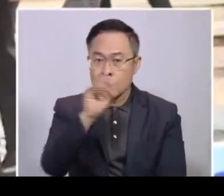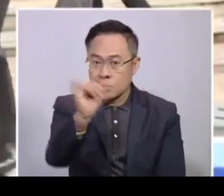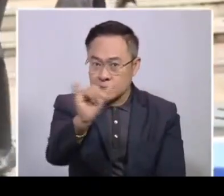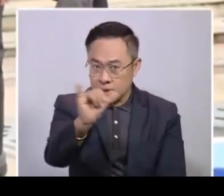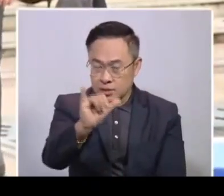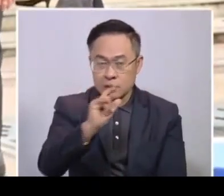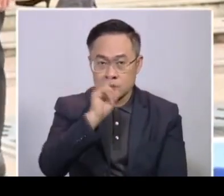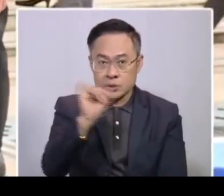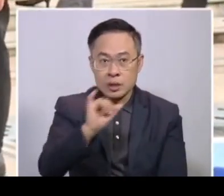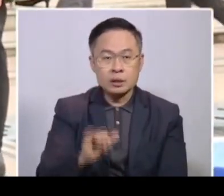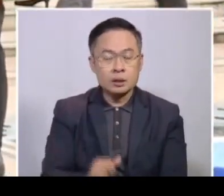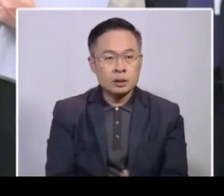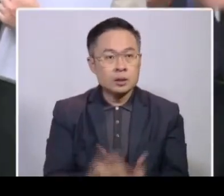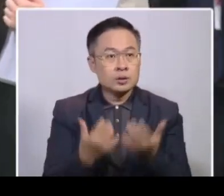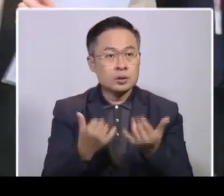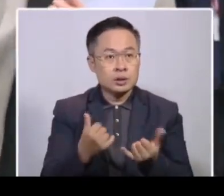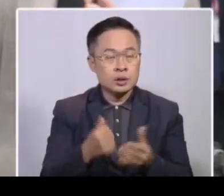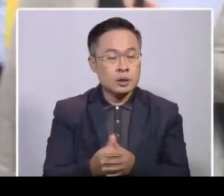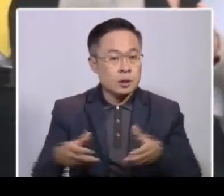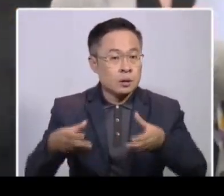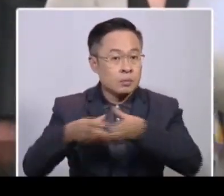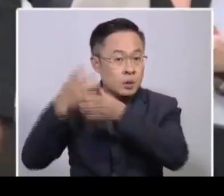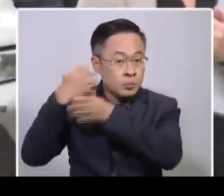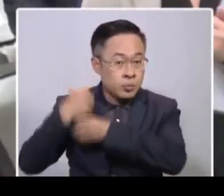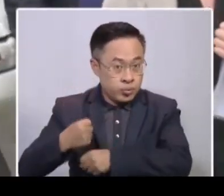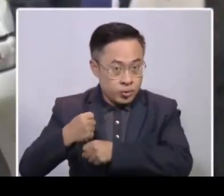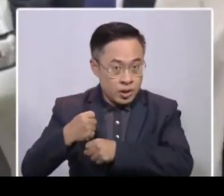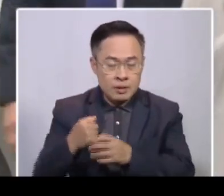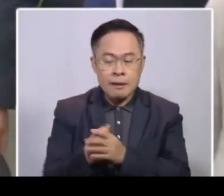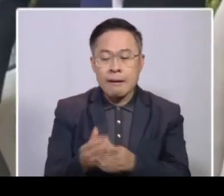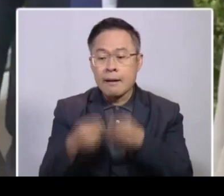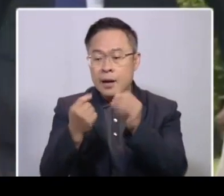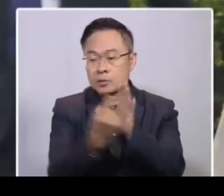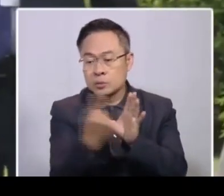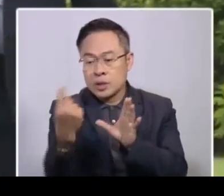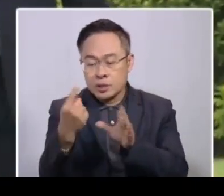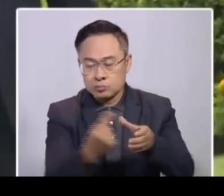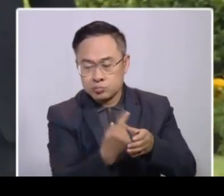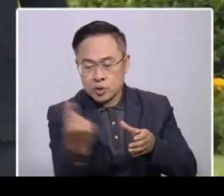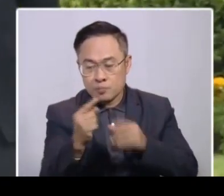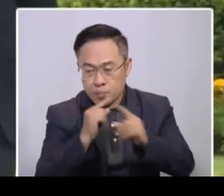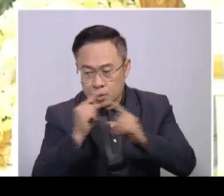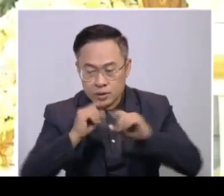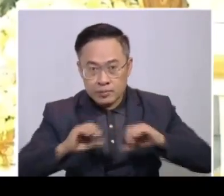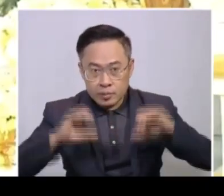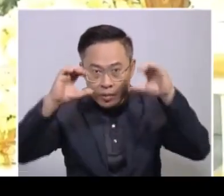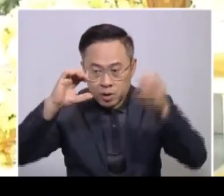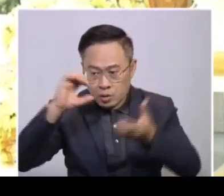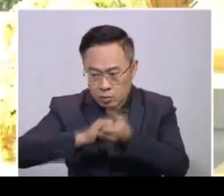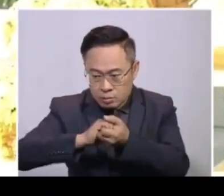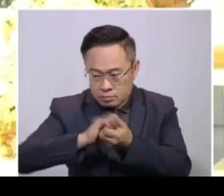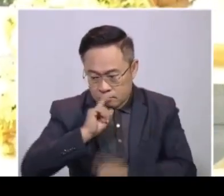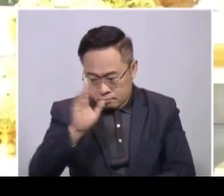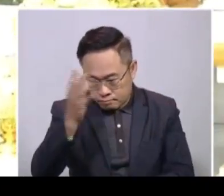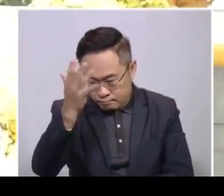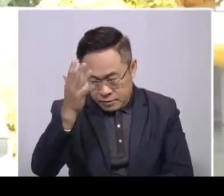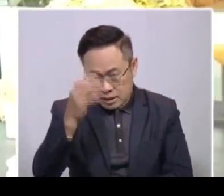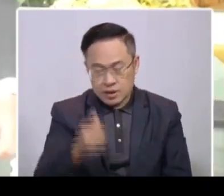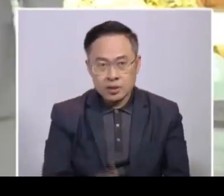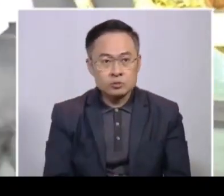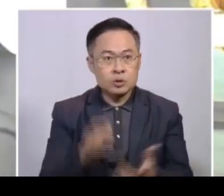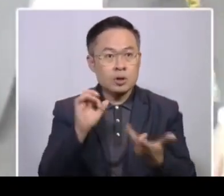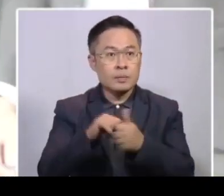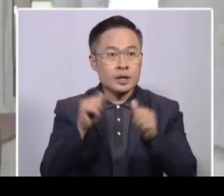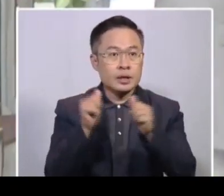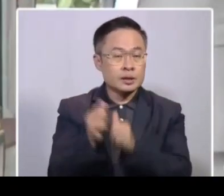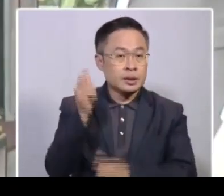ยังยืนยันคำเดิมว่าไม่เคยมอบหมายให้ใครไปคุยเรื่องการจัดตั้งรัฐบาลทั้งสิ้นส่วนข่าวในเรื่องการย้ายนายทักษิณชินวั